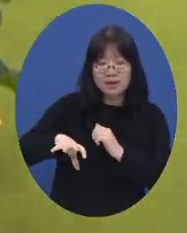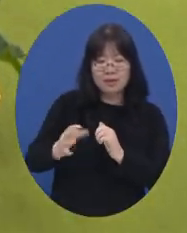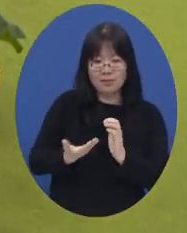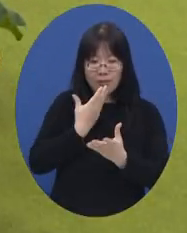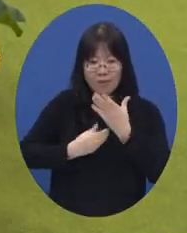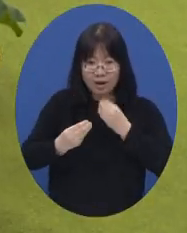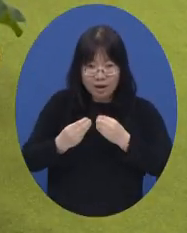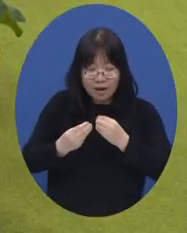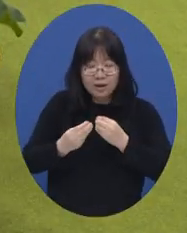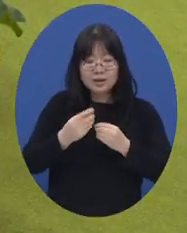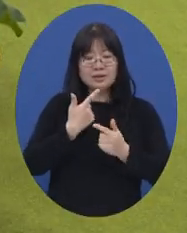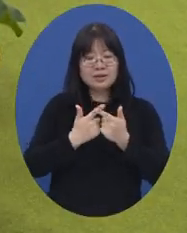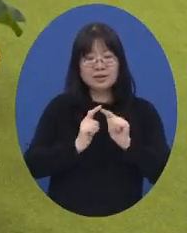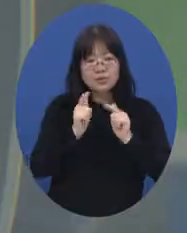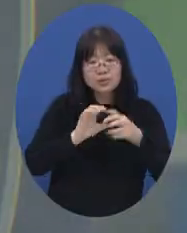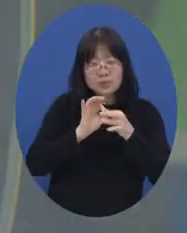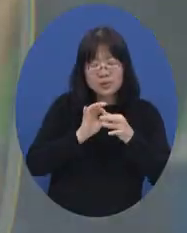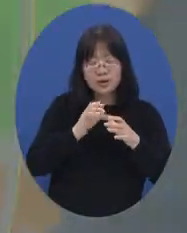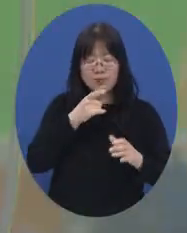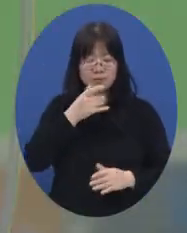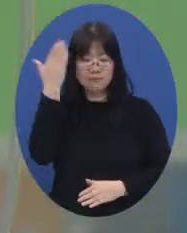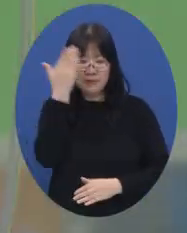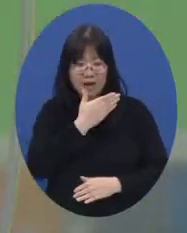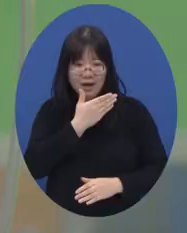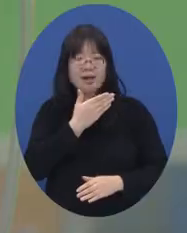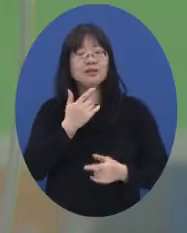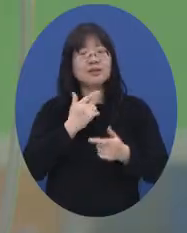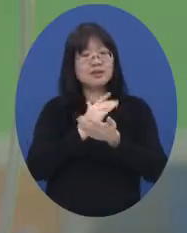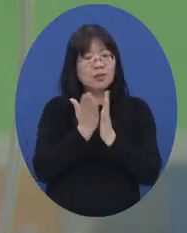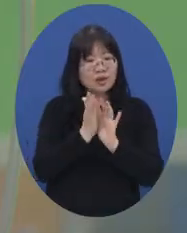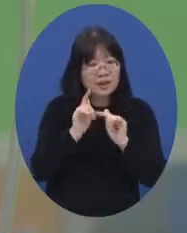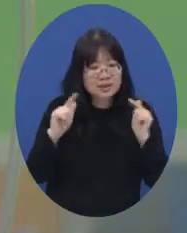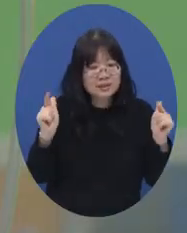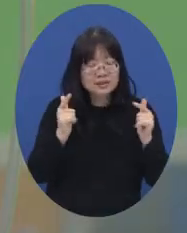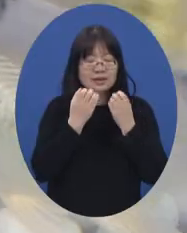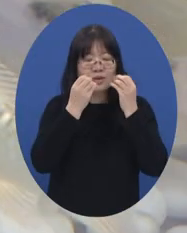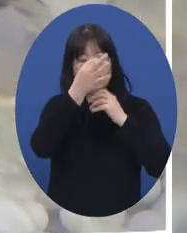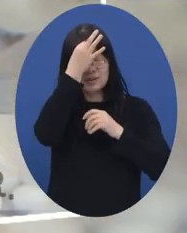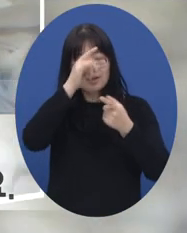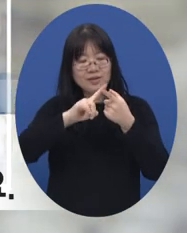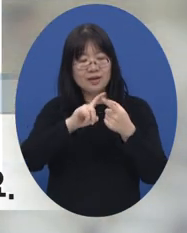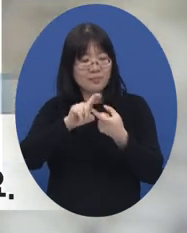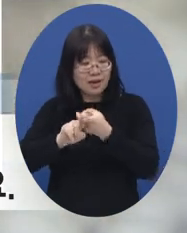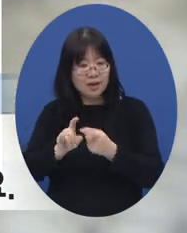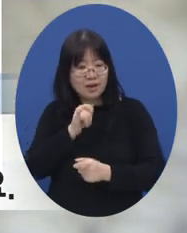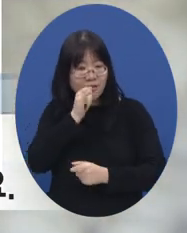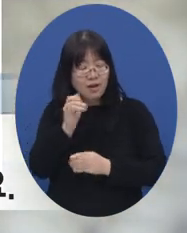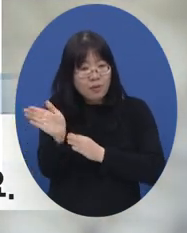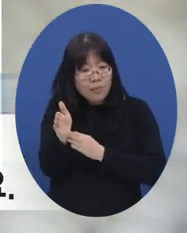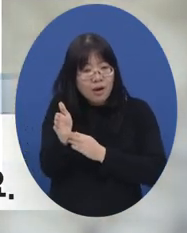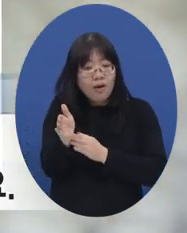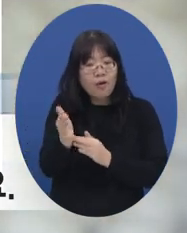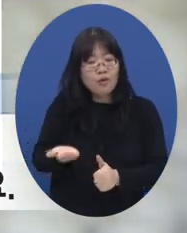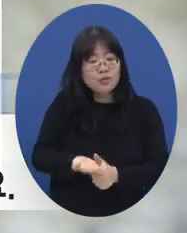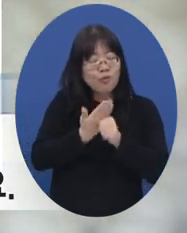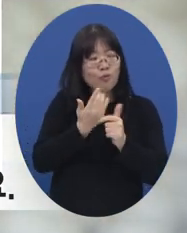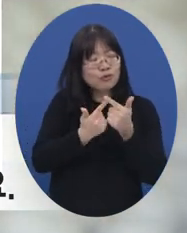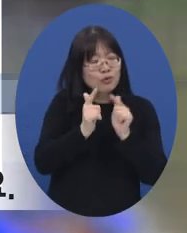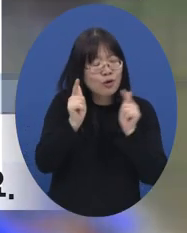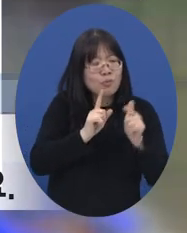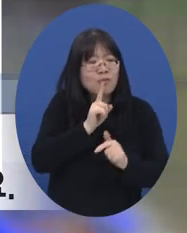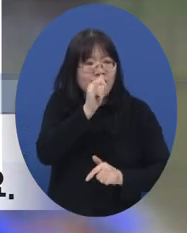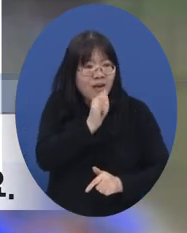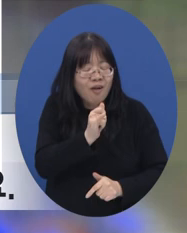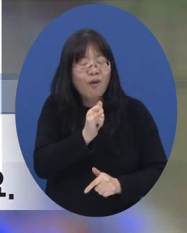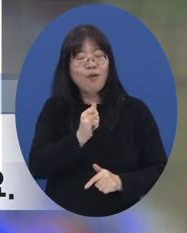수질을 정화하고 물 사용량도 줄이는 신기술이 관람객의 눈길을 끌었습니다. 물고기가 키우는 채소라 그래서 좀